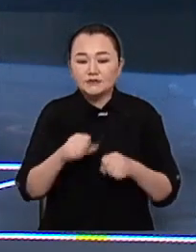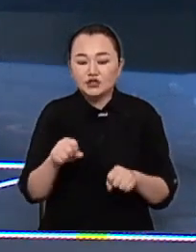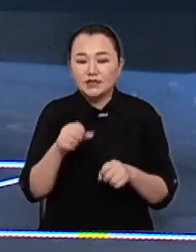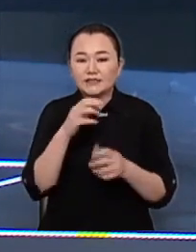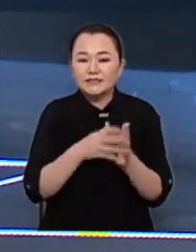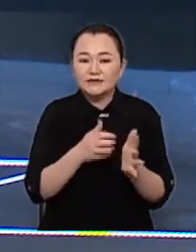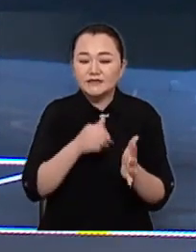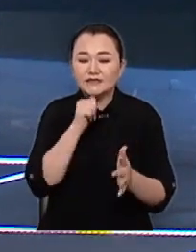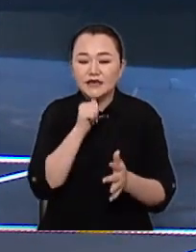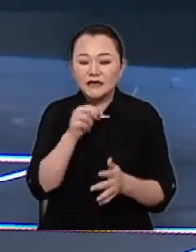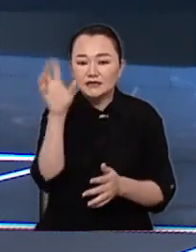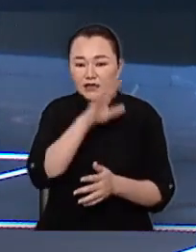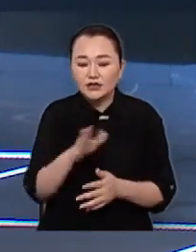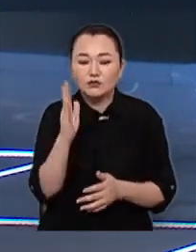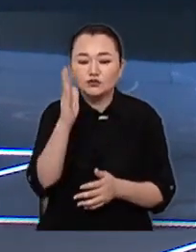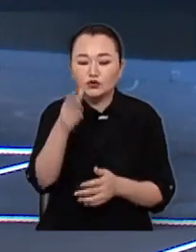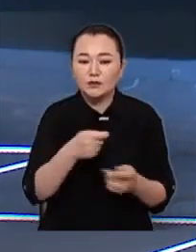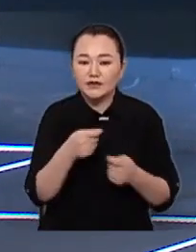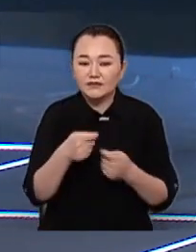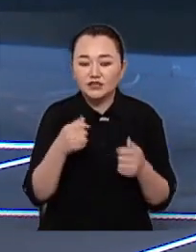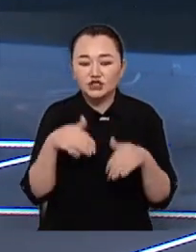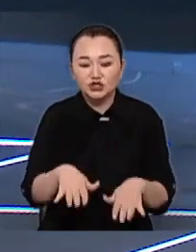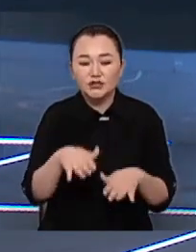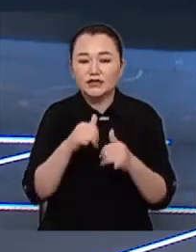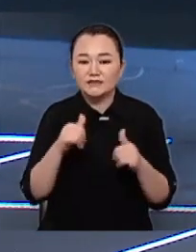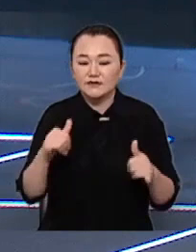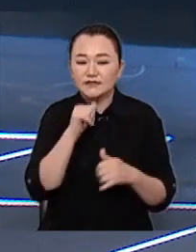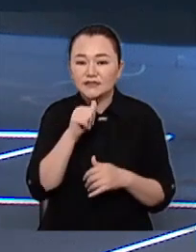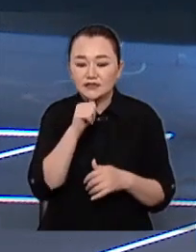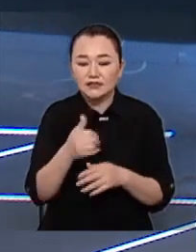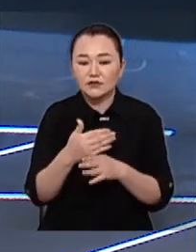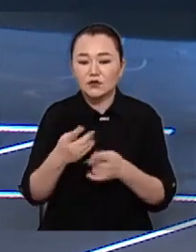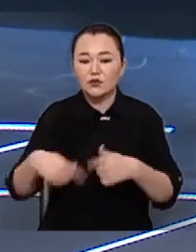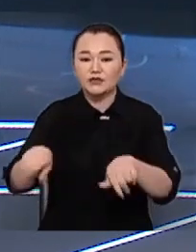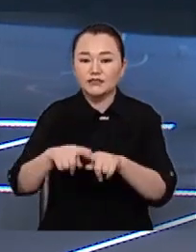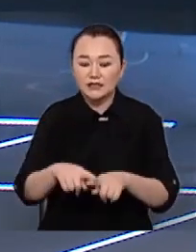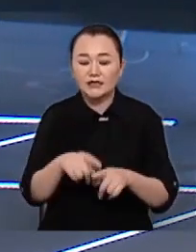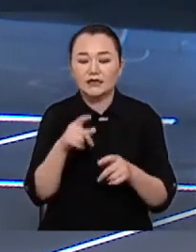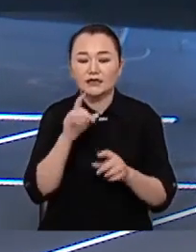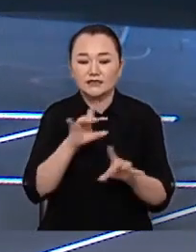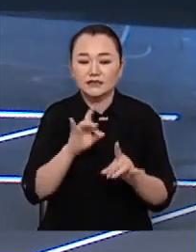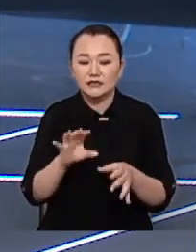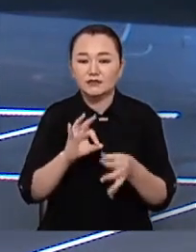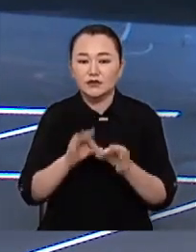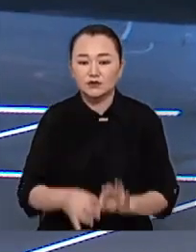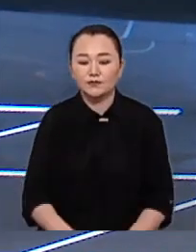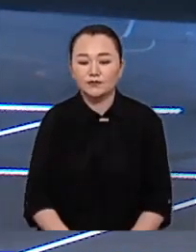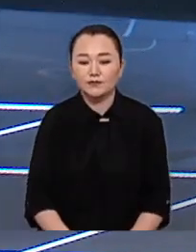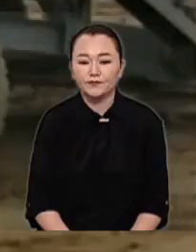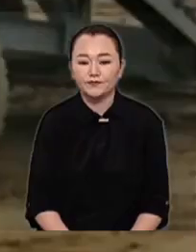дефицита сахара в стране в будущем. В правительстве решили развивать сахарную отрасль. Анастасия Новикова расскажет